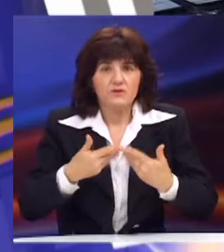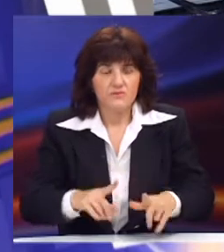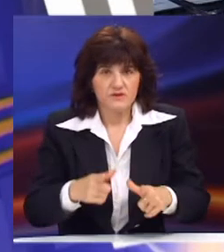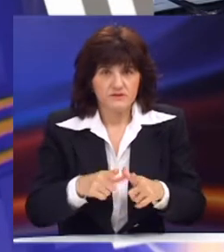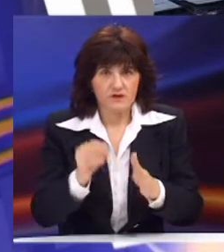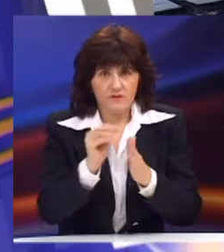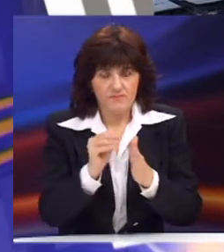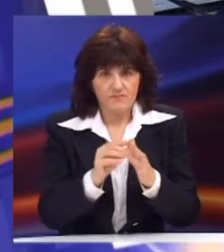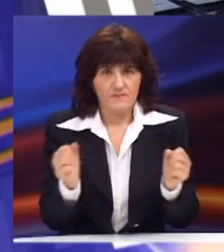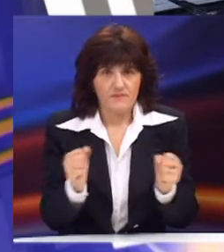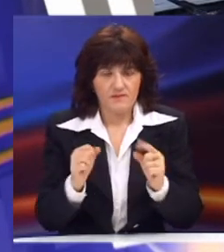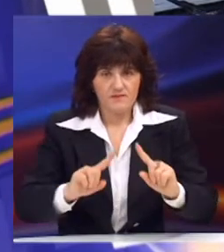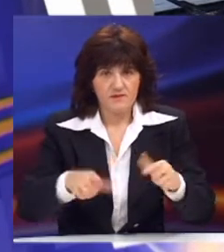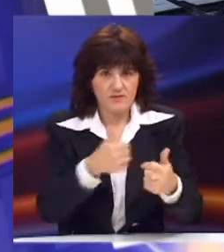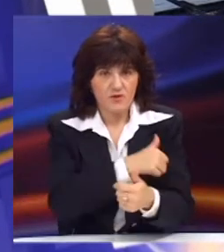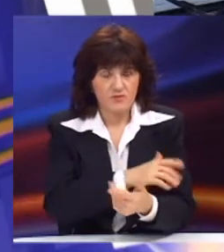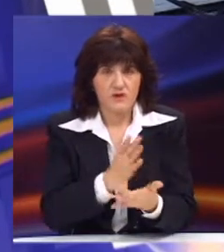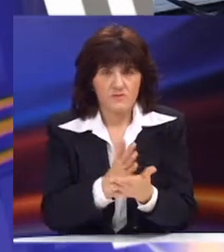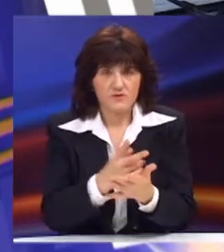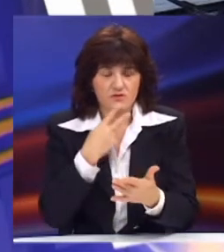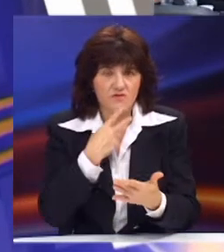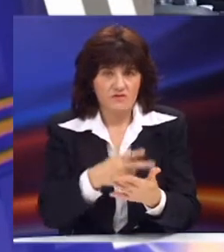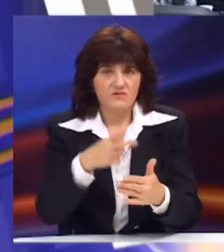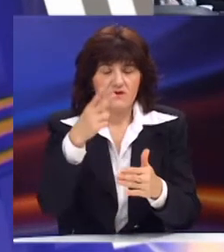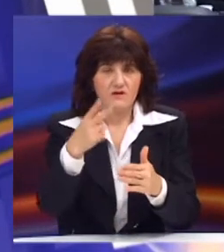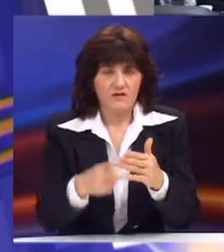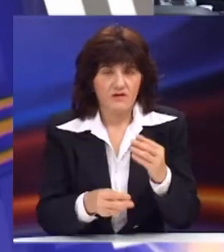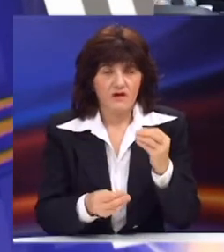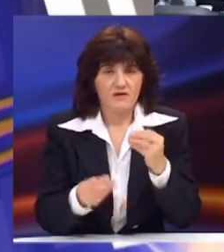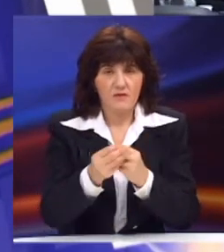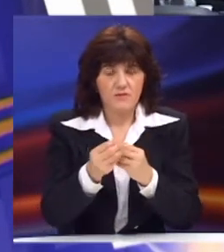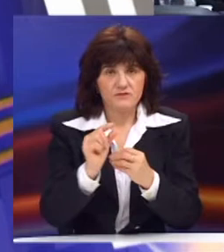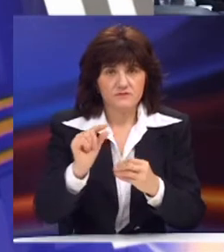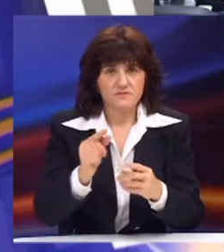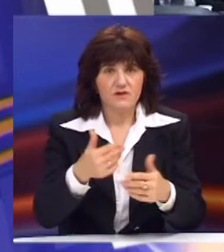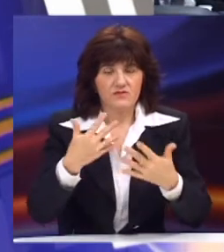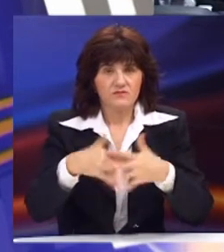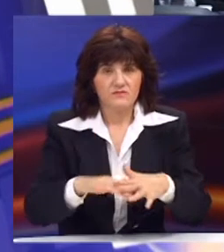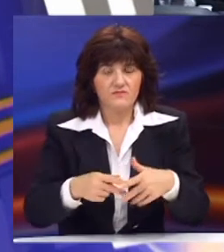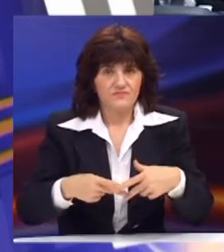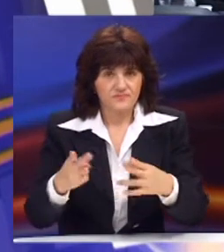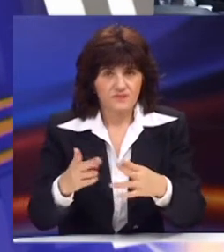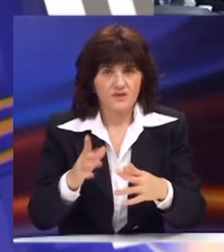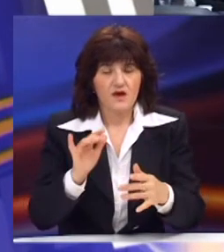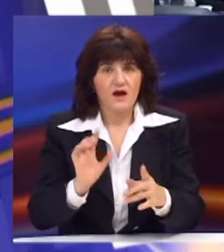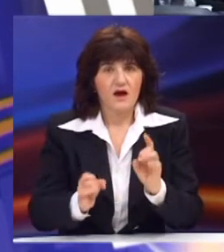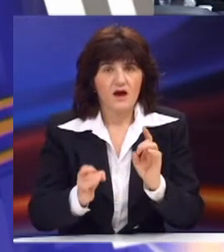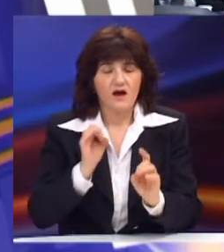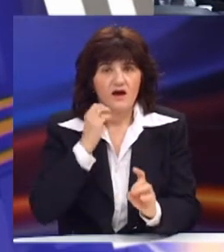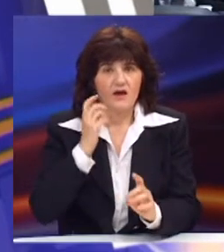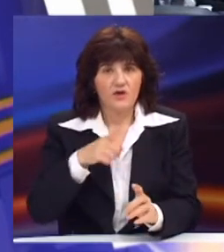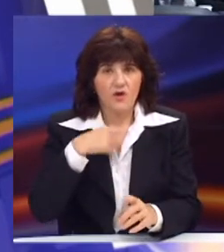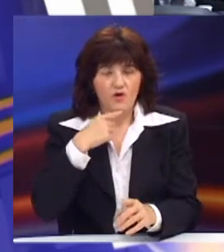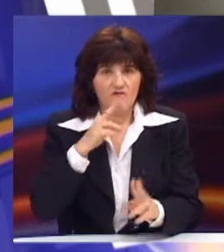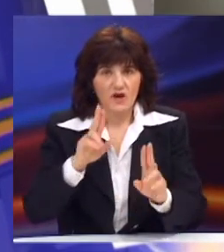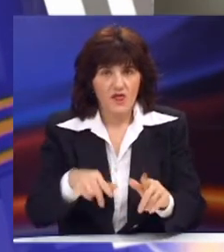komori očekuju da će već statistika za januar naredne godine pokazati porast obima industrijske proizvodnje. Kad govorimo, imamo